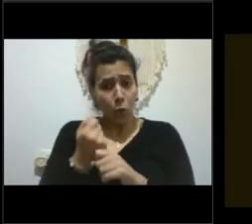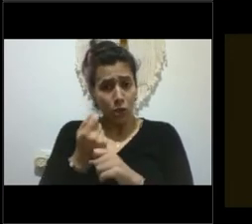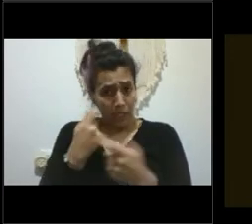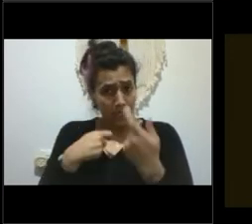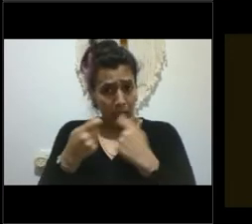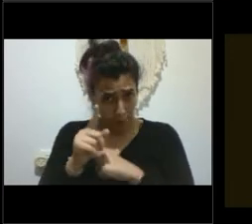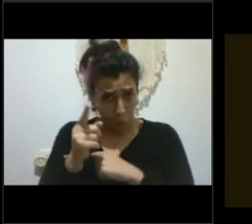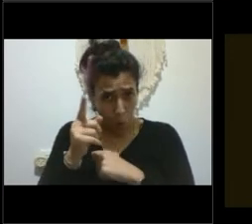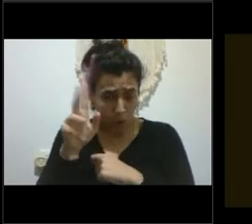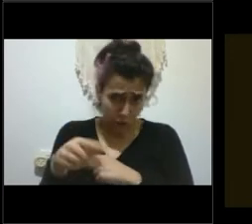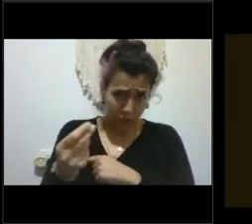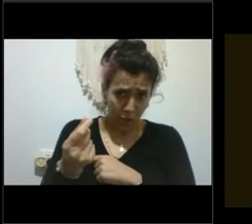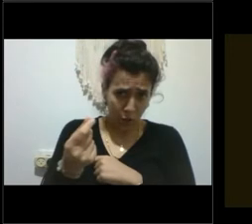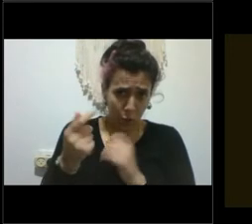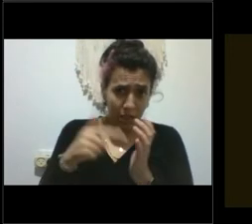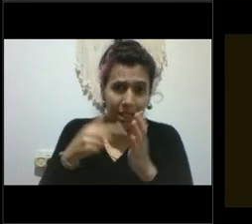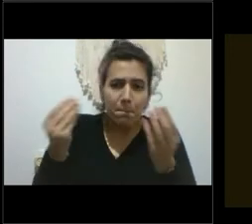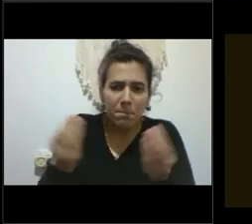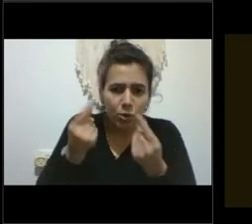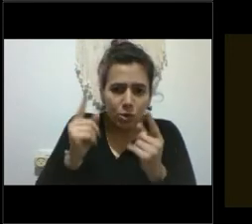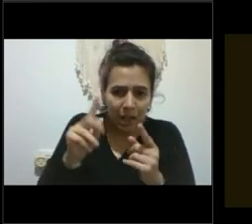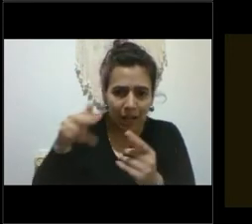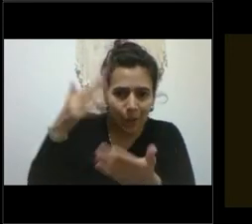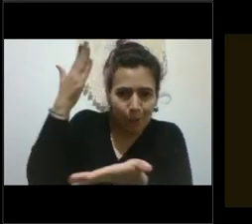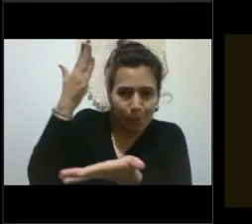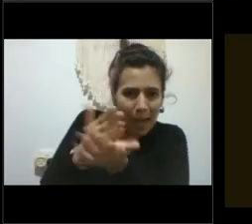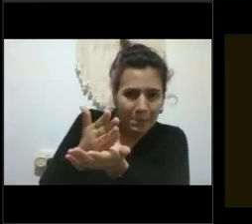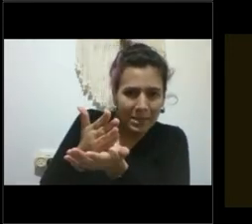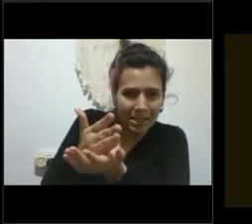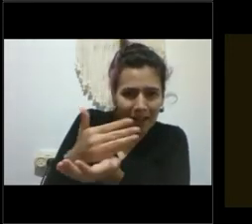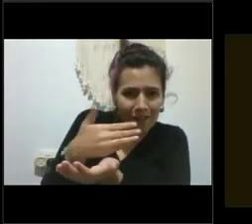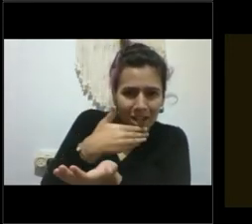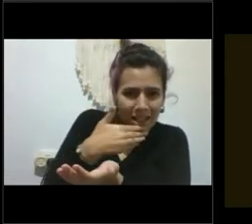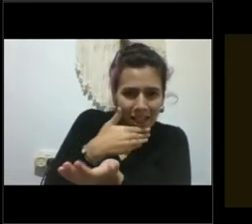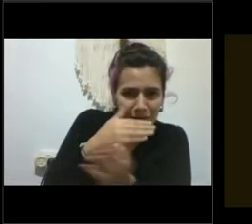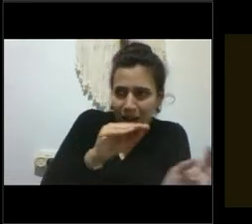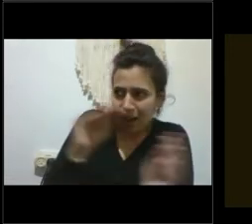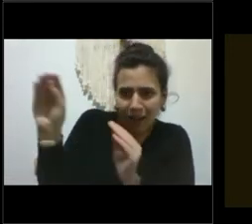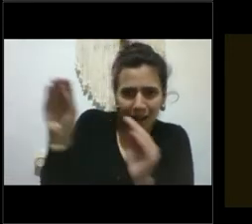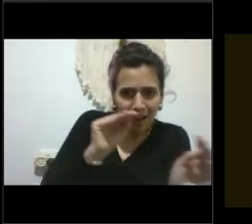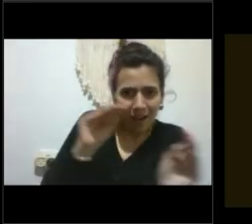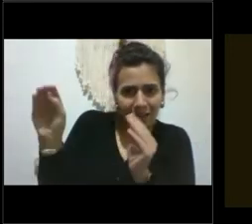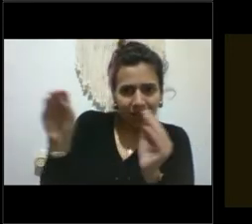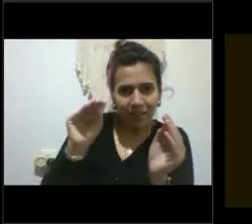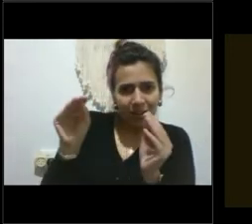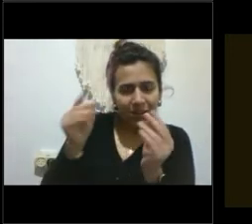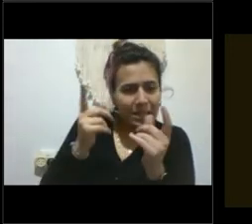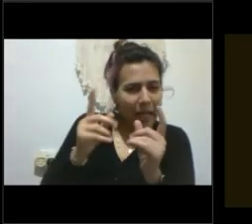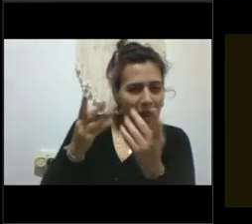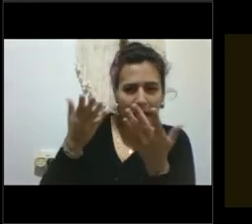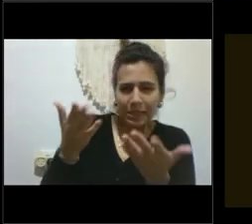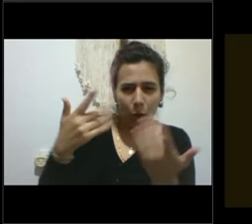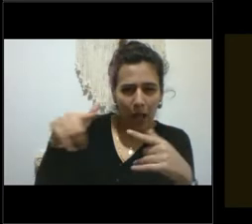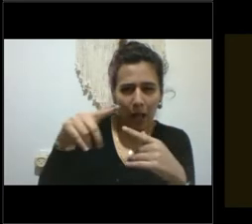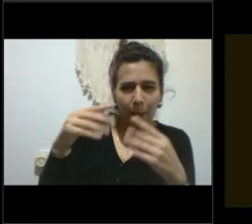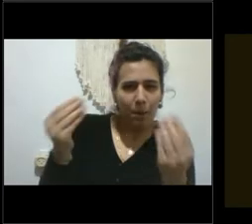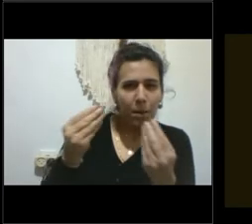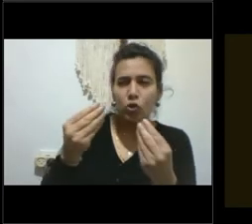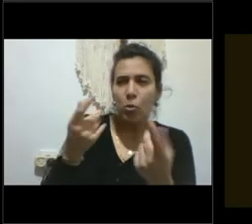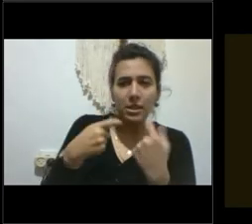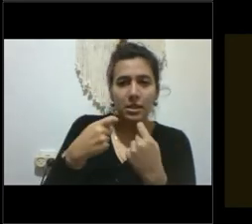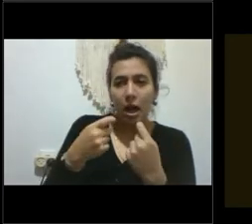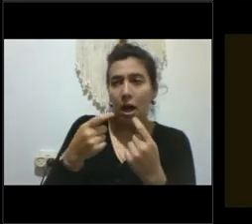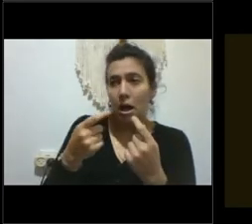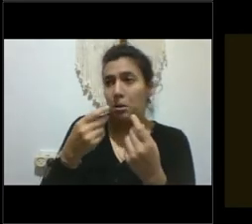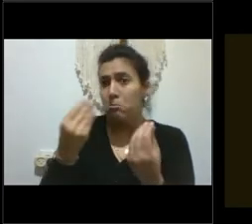מישהו יצטרך להיות באמצע ולעזור לכם במשהו בעסקה. זה לא משנה אם זה יהיה מישהו כמוני, או קבלן,